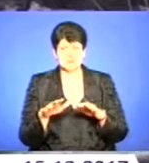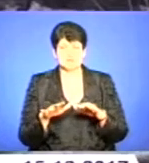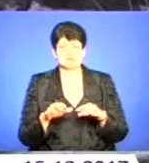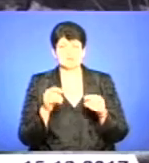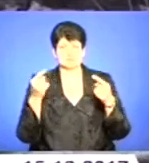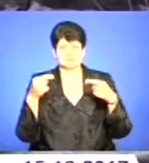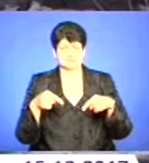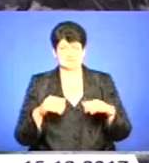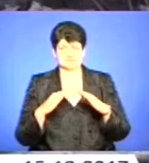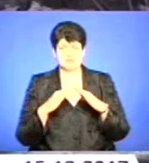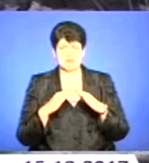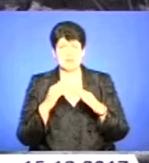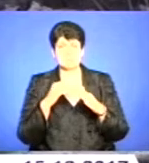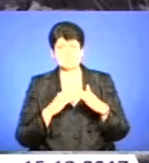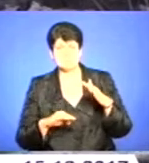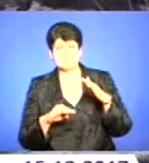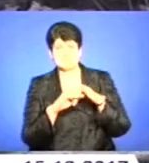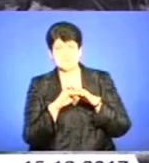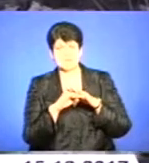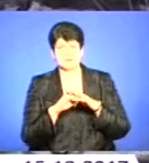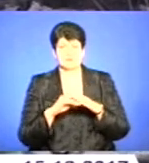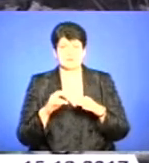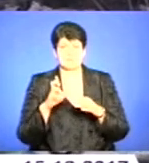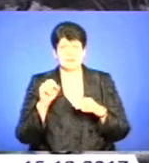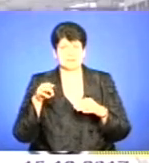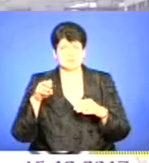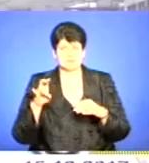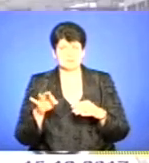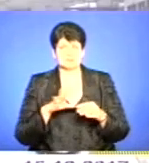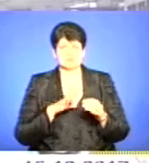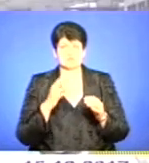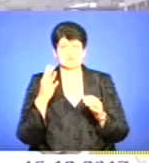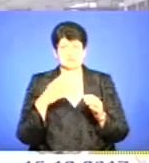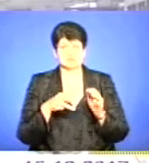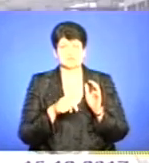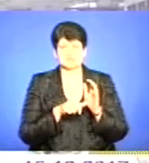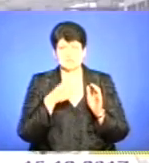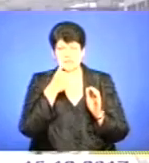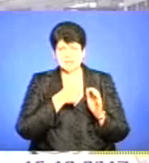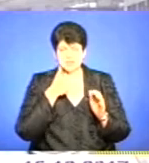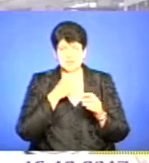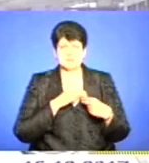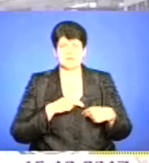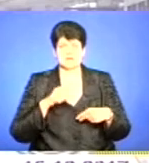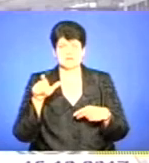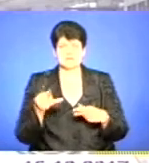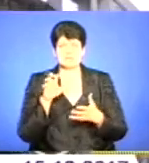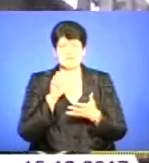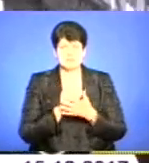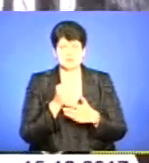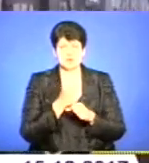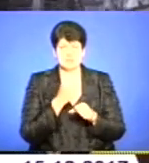конструкцій. Під уламками бетонних конструкцій опинився 60-річний працівник цеху. На момент вибуху чоловік займався